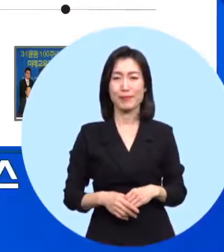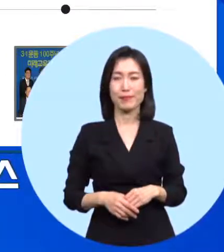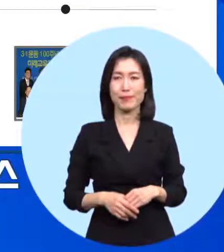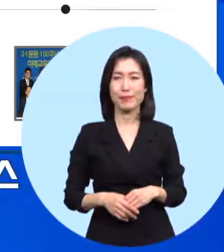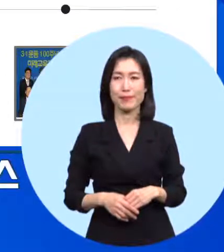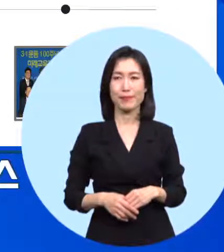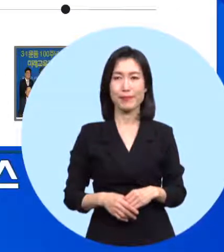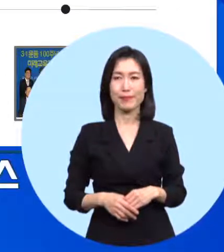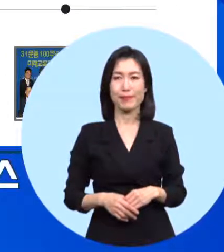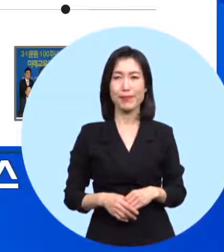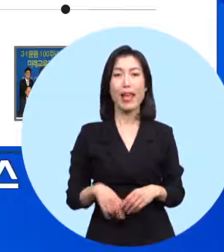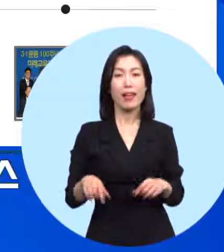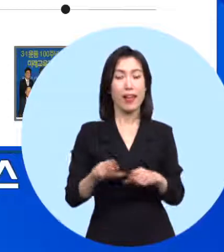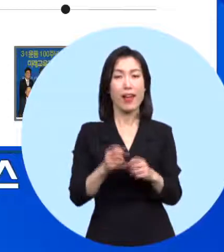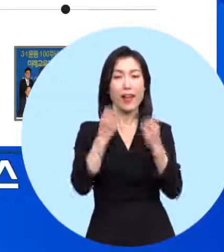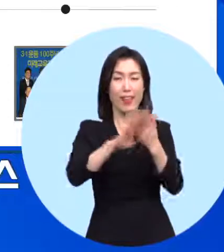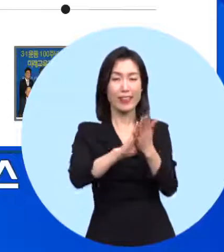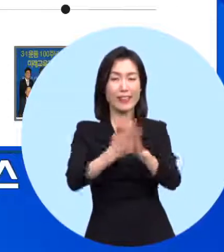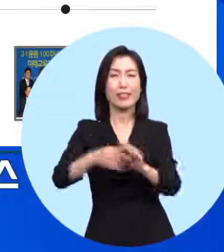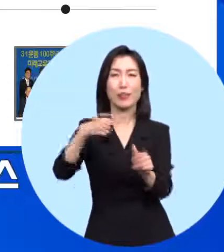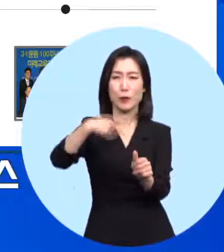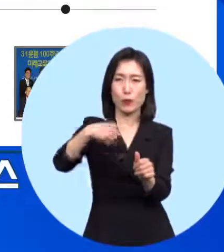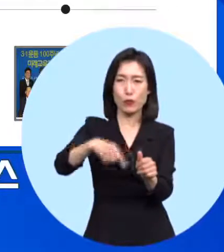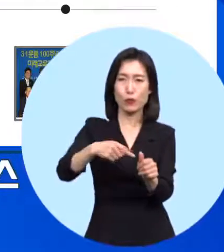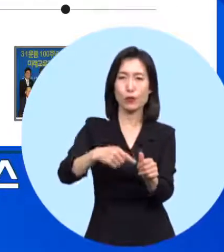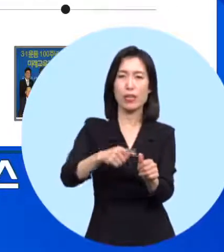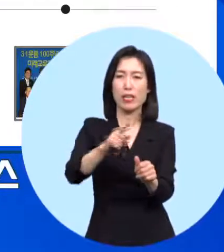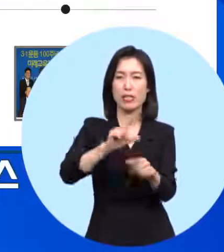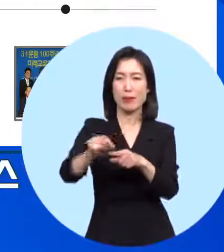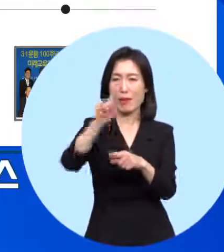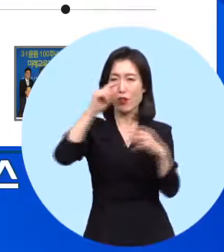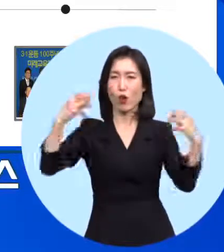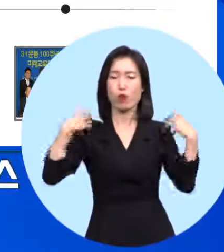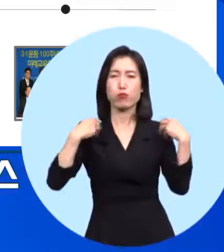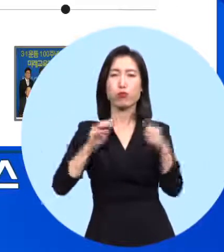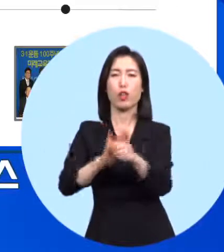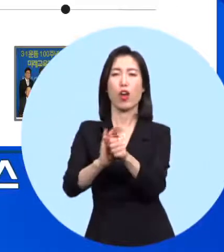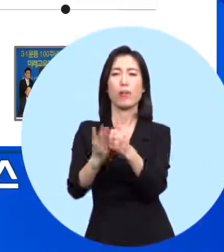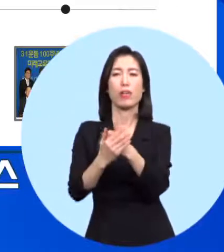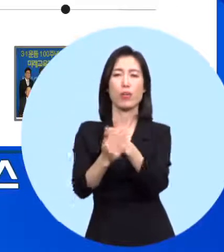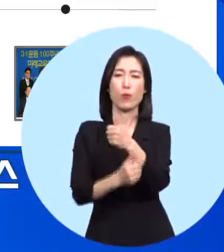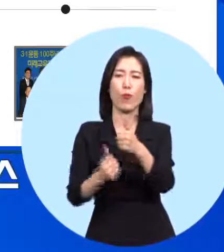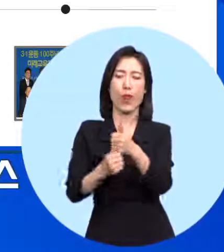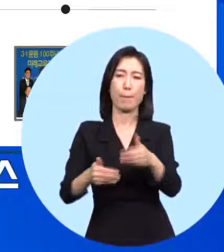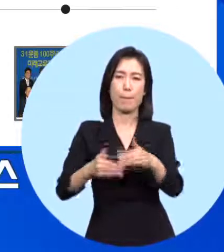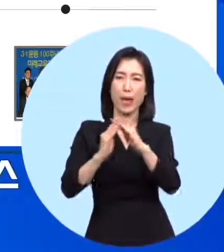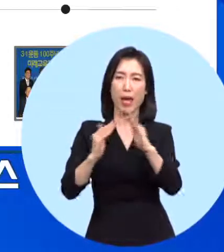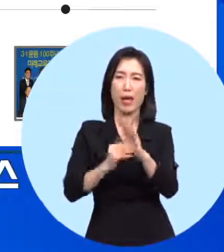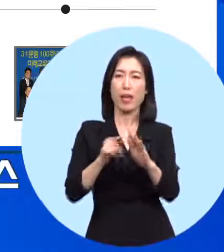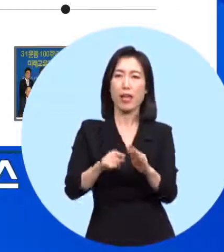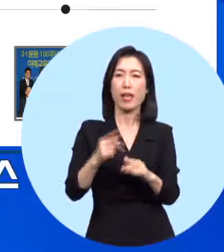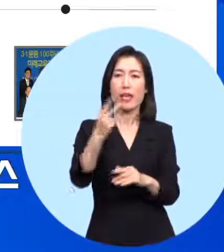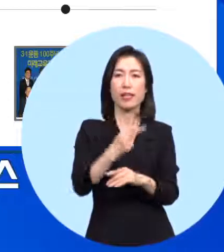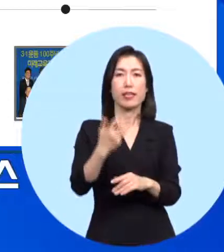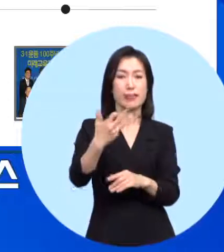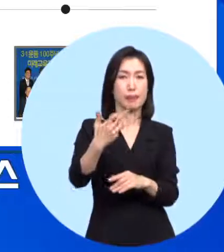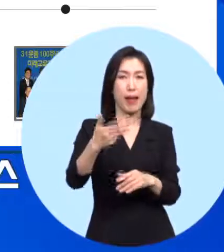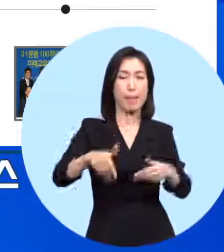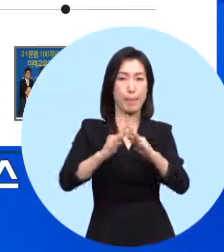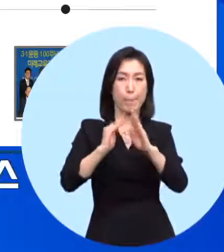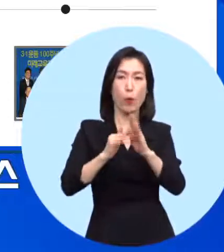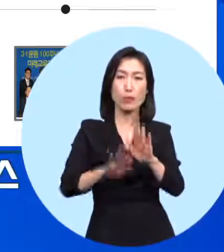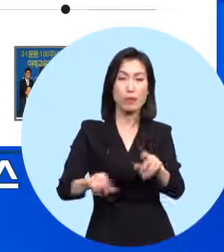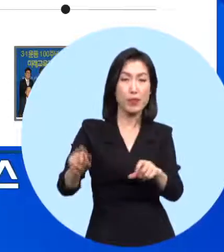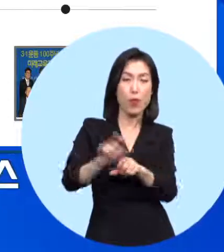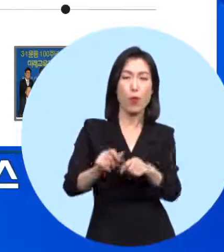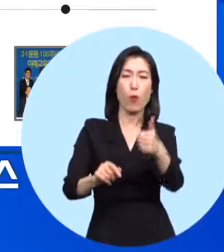이 연장선에서 혁신교육 지방정부협의회가 발족을 했는데요. 2018년에 발족을 했고 현재는